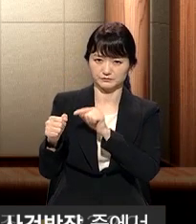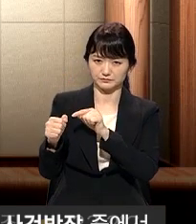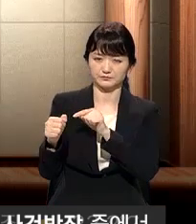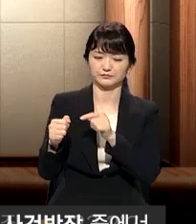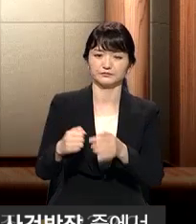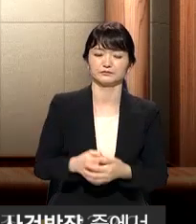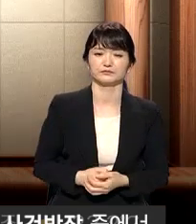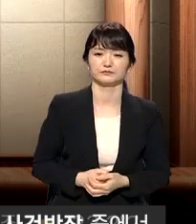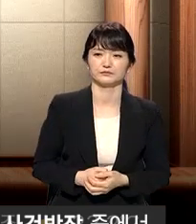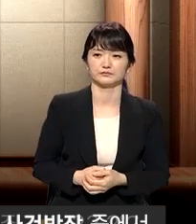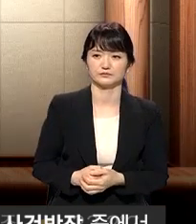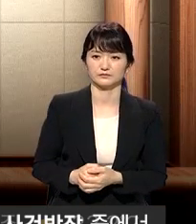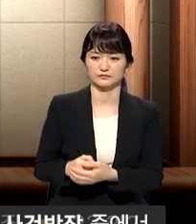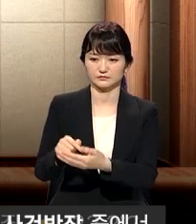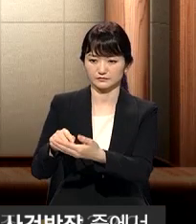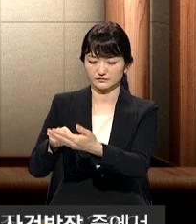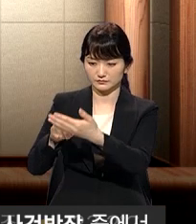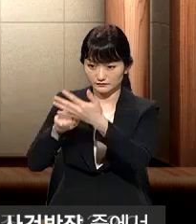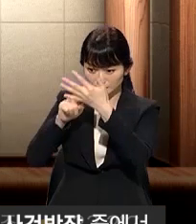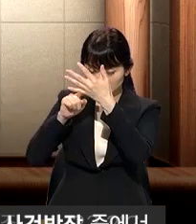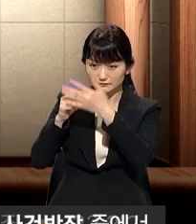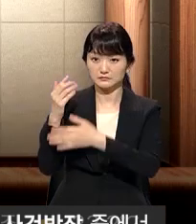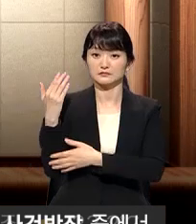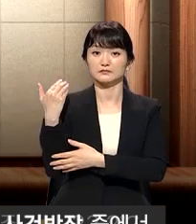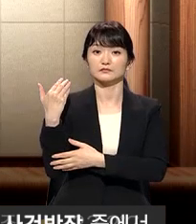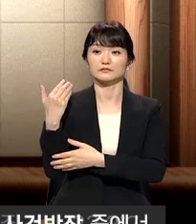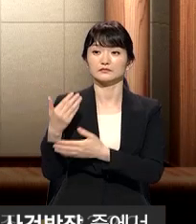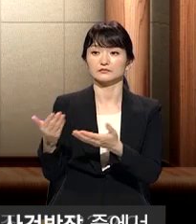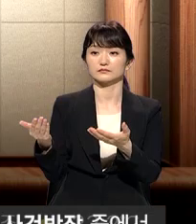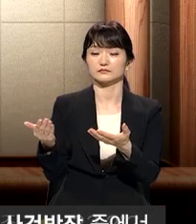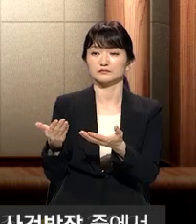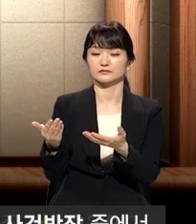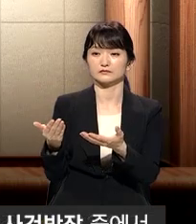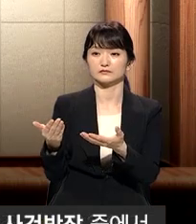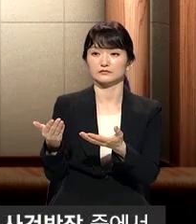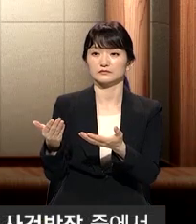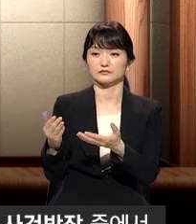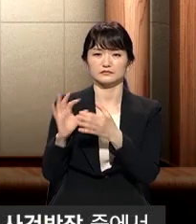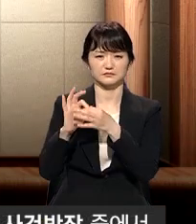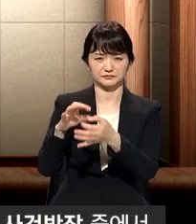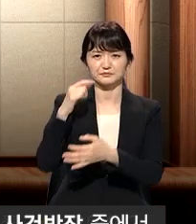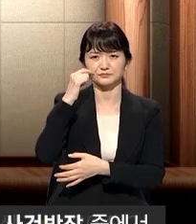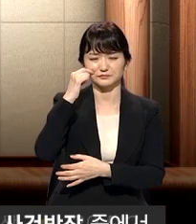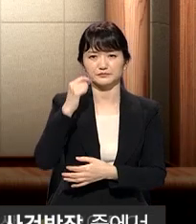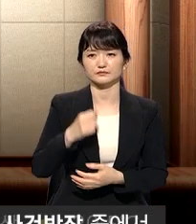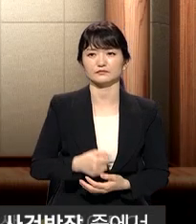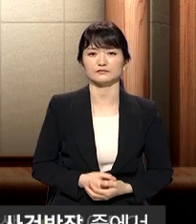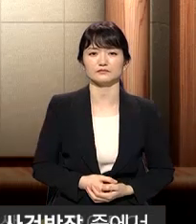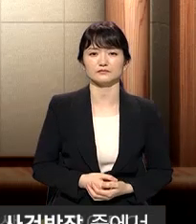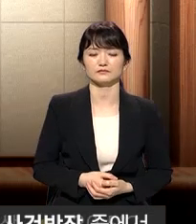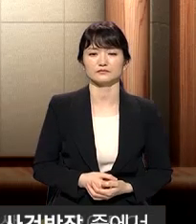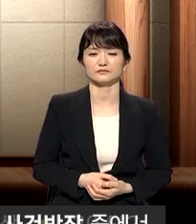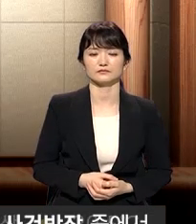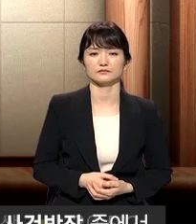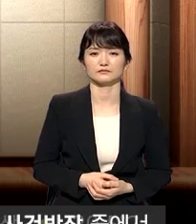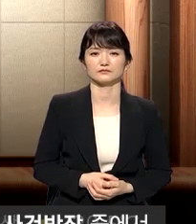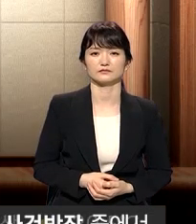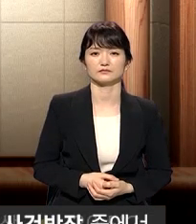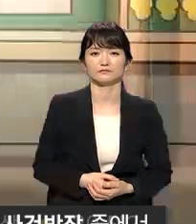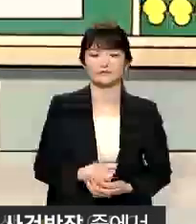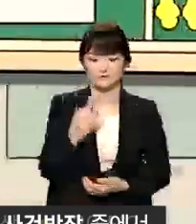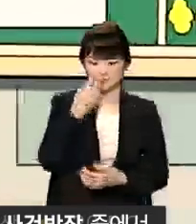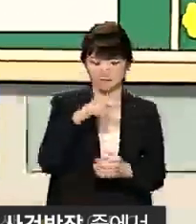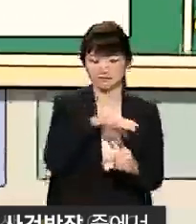그것이 드러나게 되면 얼마 전에 직업을 더 이상 그 영위하지 못한 그런 경우가 있지 않았습니까 근데 이제 사실 이게 이제 그